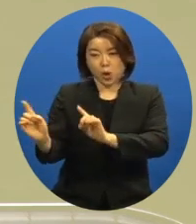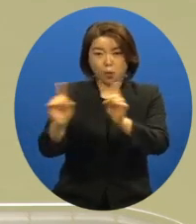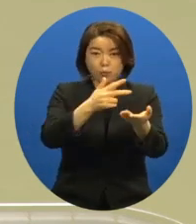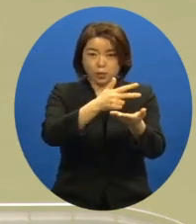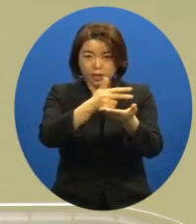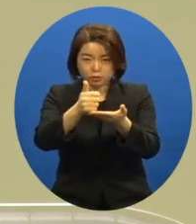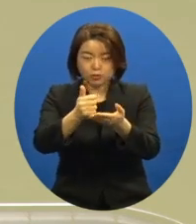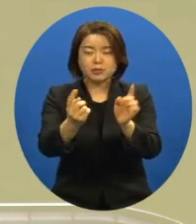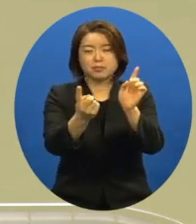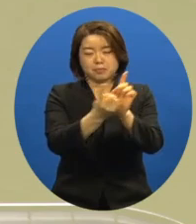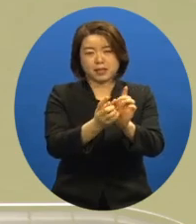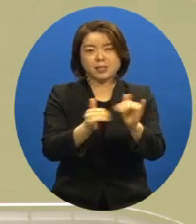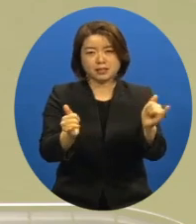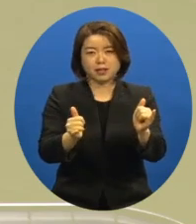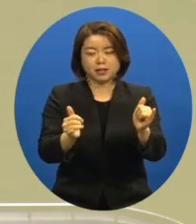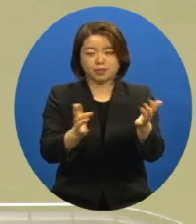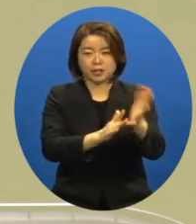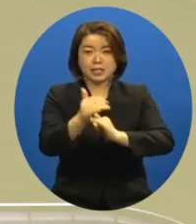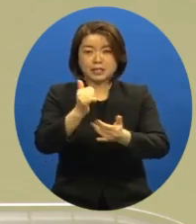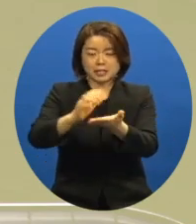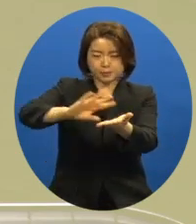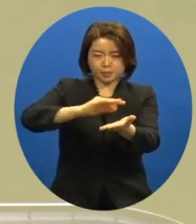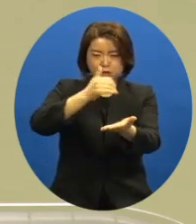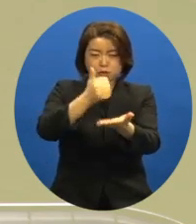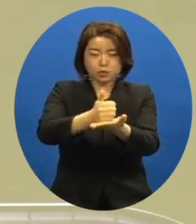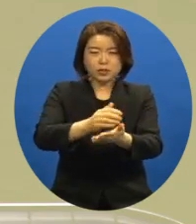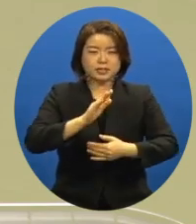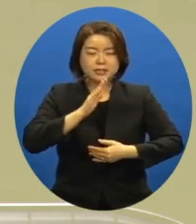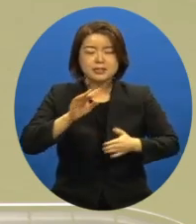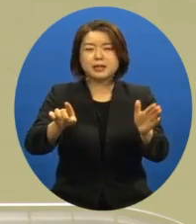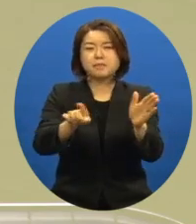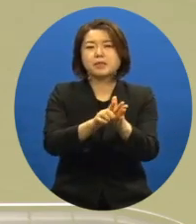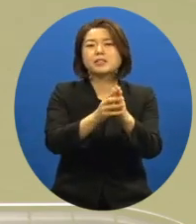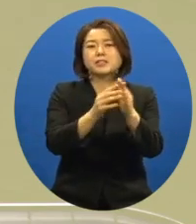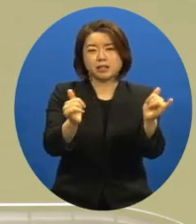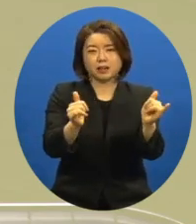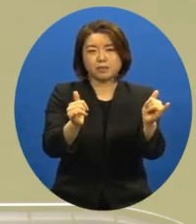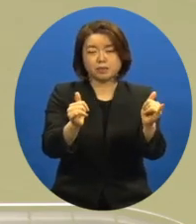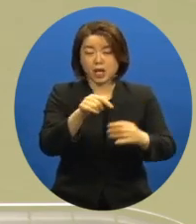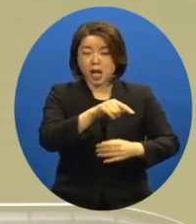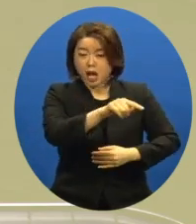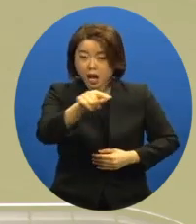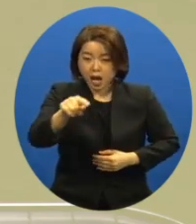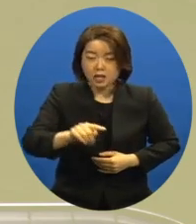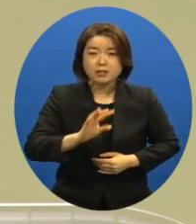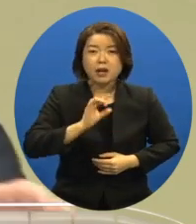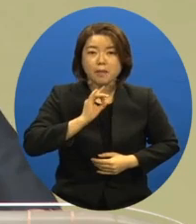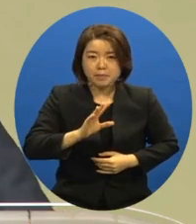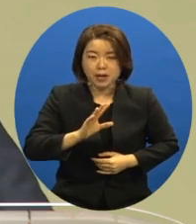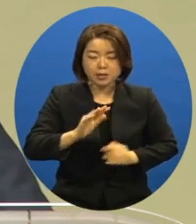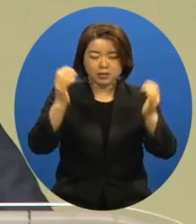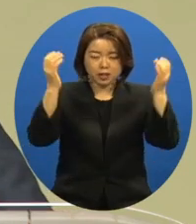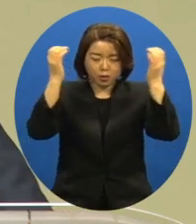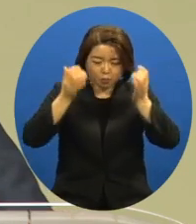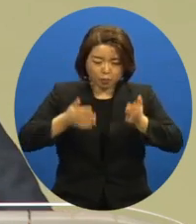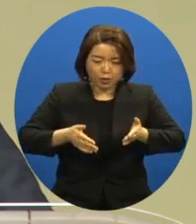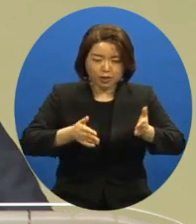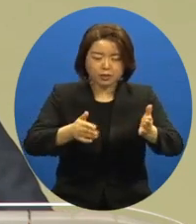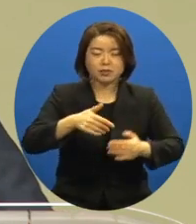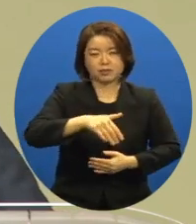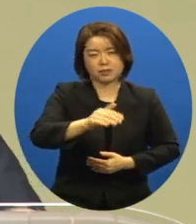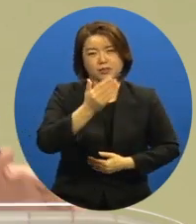만난 사람, 예수님이 그리스도인 것이 진짜 믿어지는 사람, 그 사람만 고난의 길을 갈 수 있는